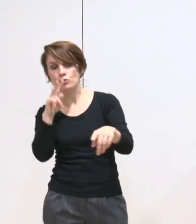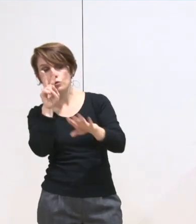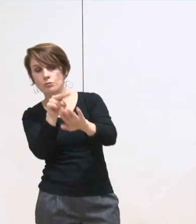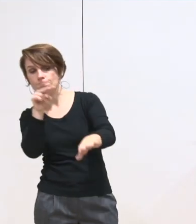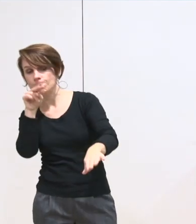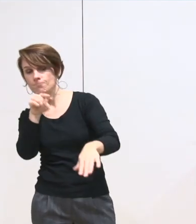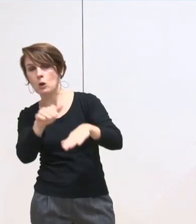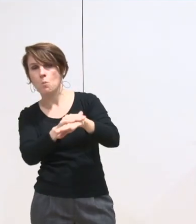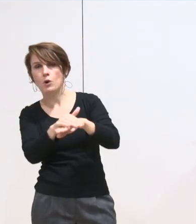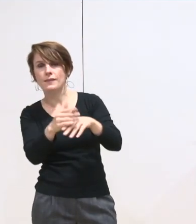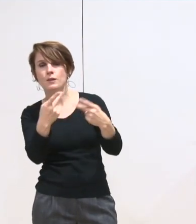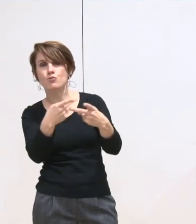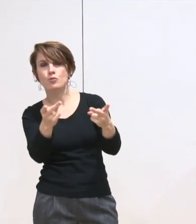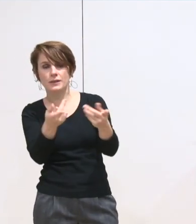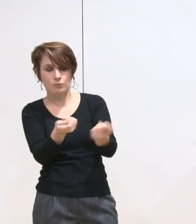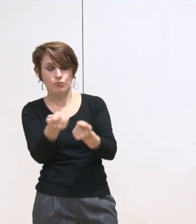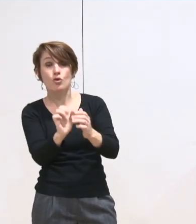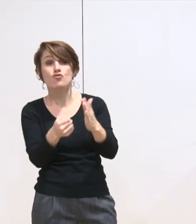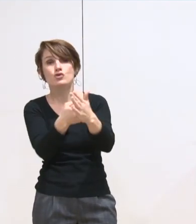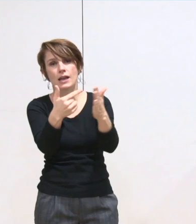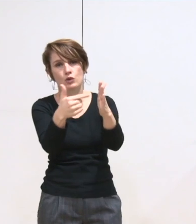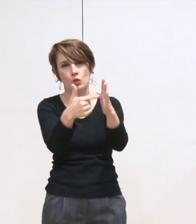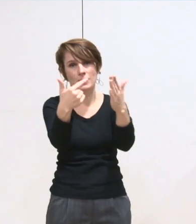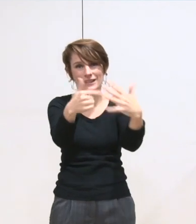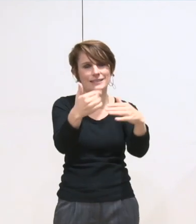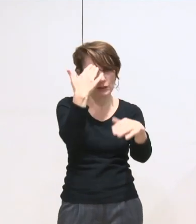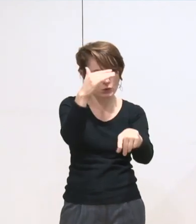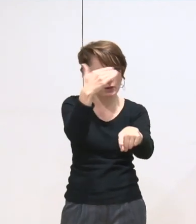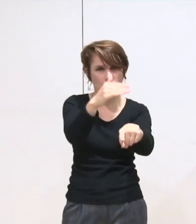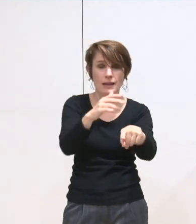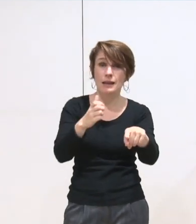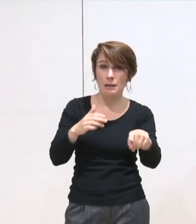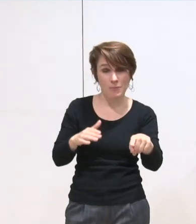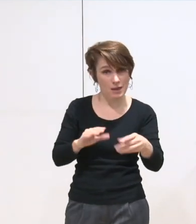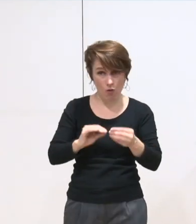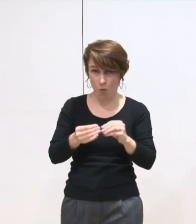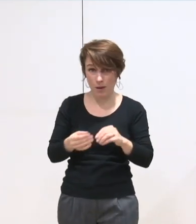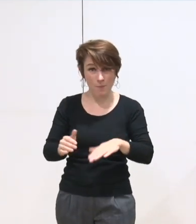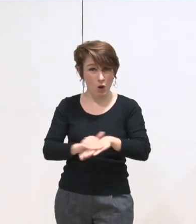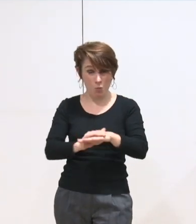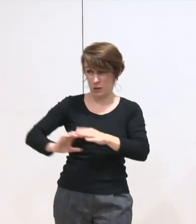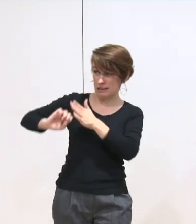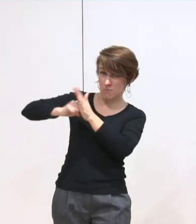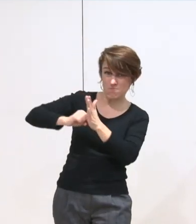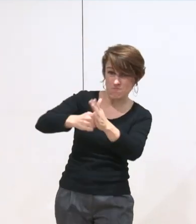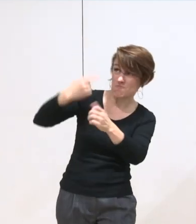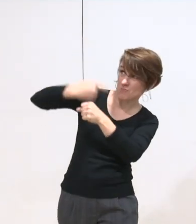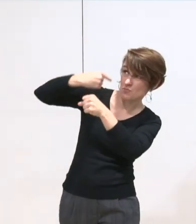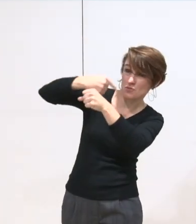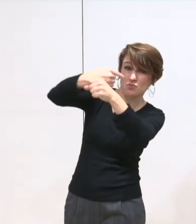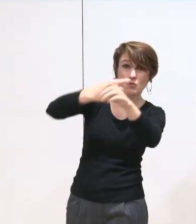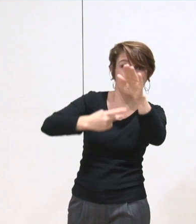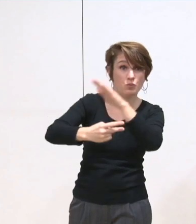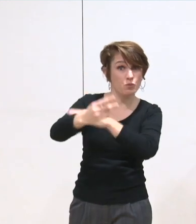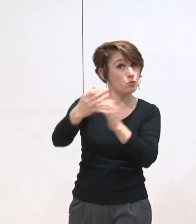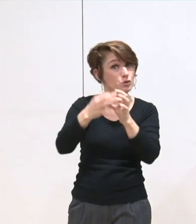publiques, les politiques récessionnistes priveront les Grenobloises et les Grenoblois, les associations et les entreprises locales de